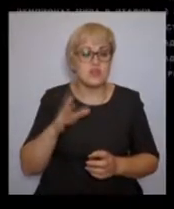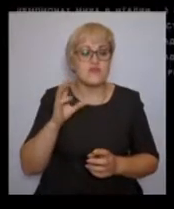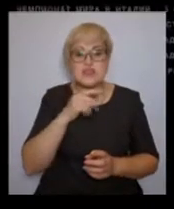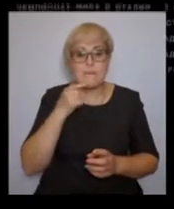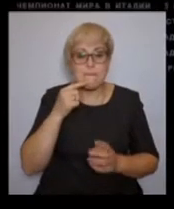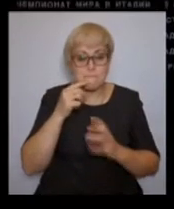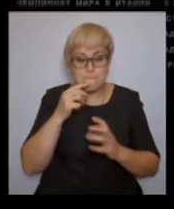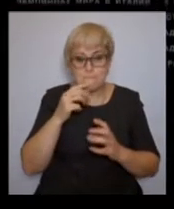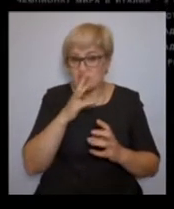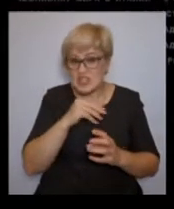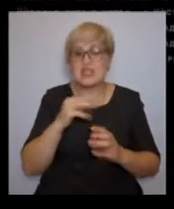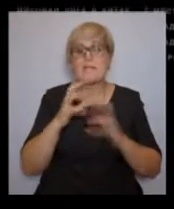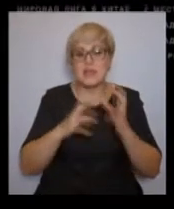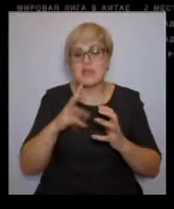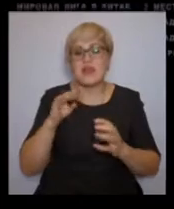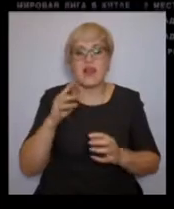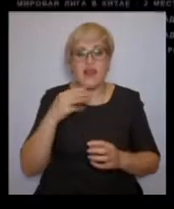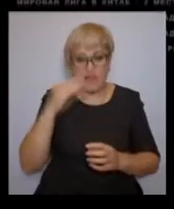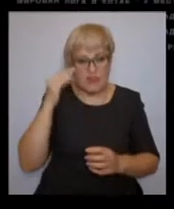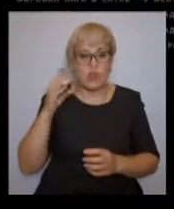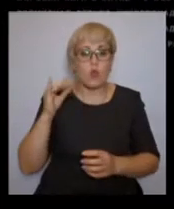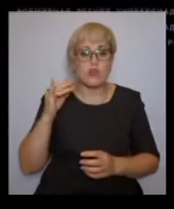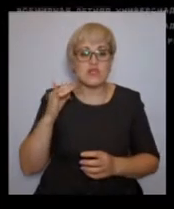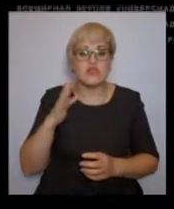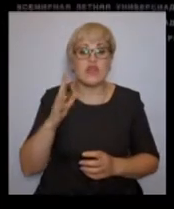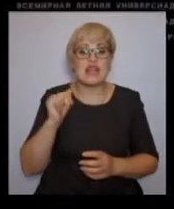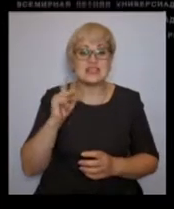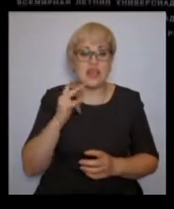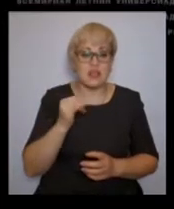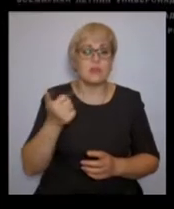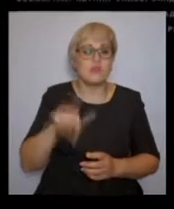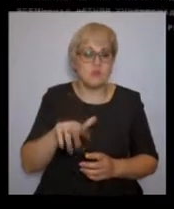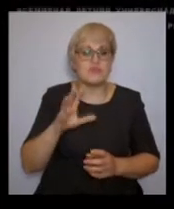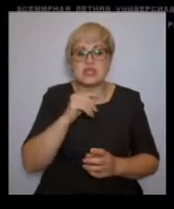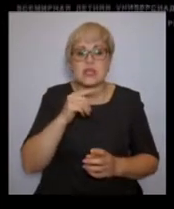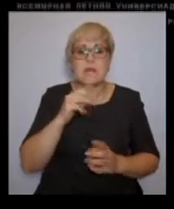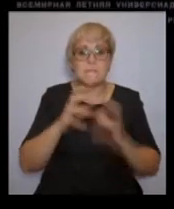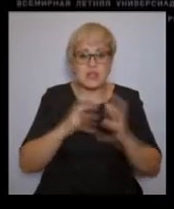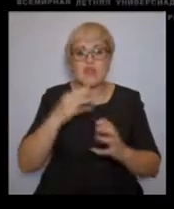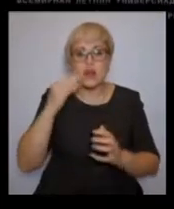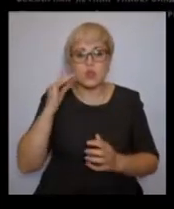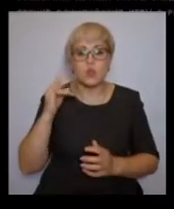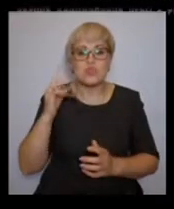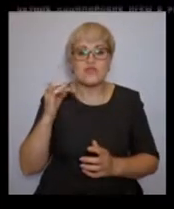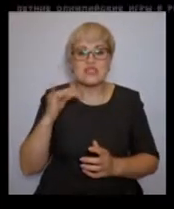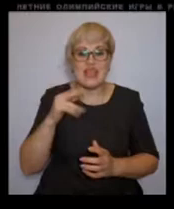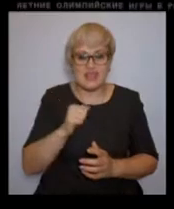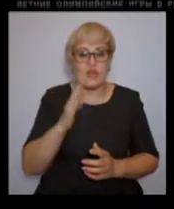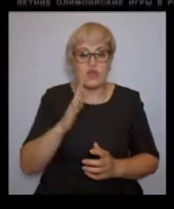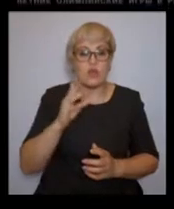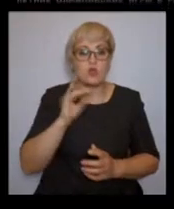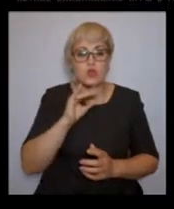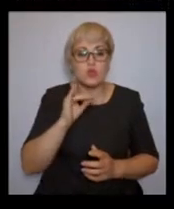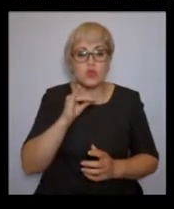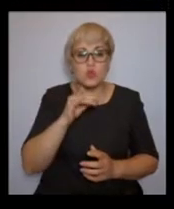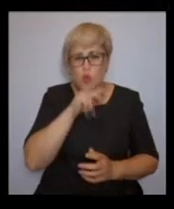3 место чемпионат мира в италии третье место мировая лига в китае второе место всемирная летняя универсиада в казани